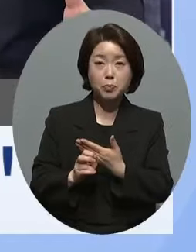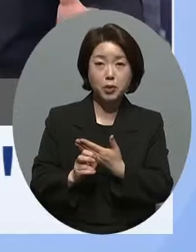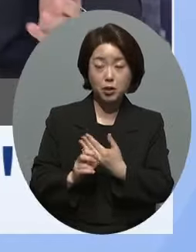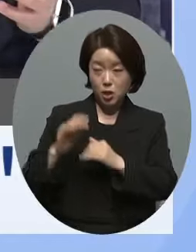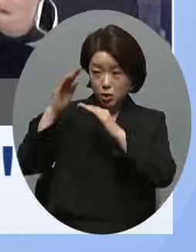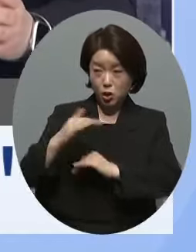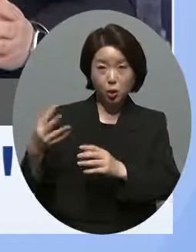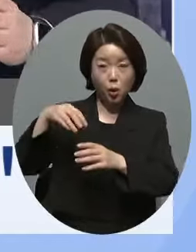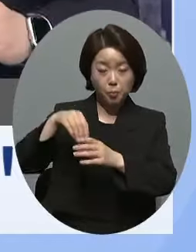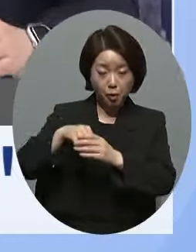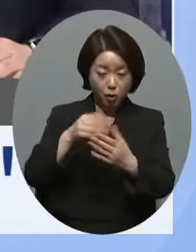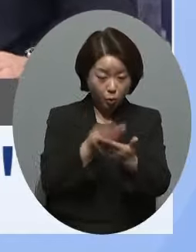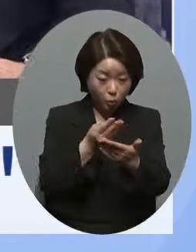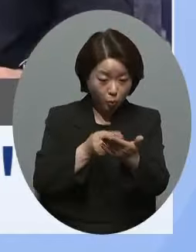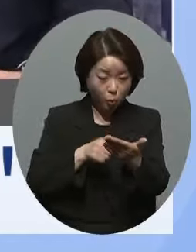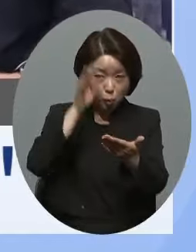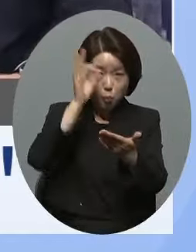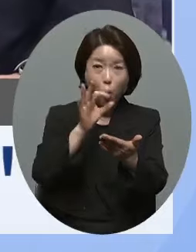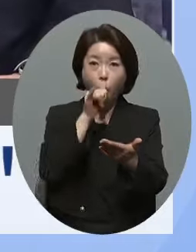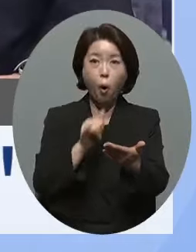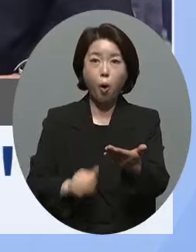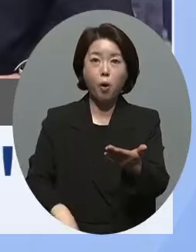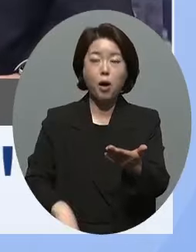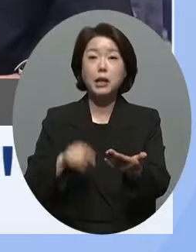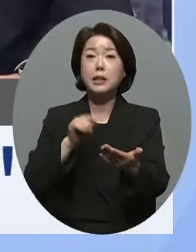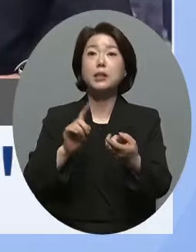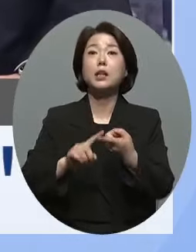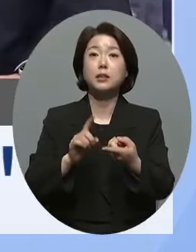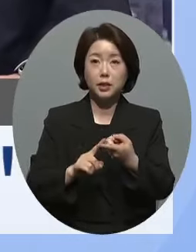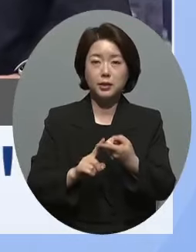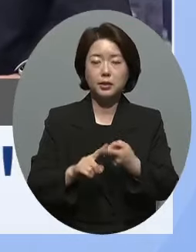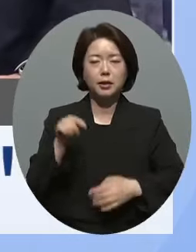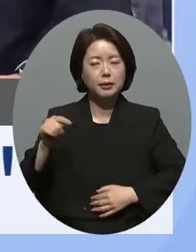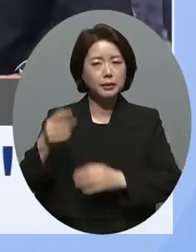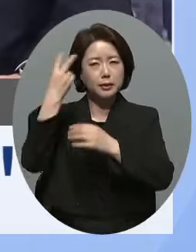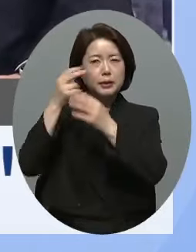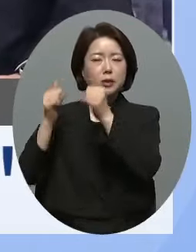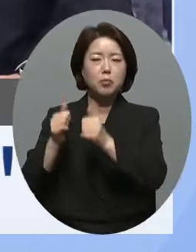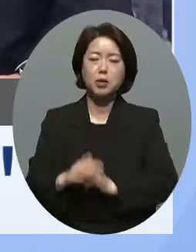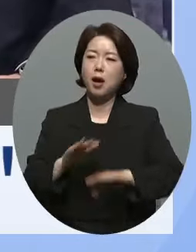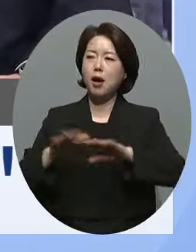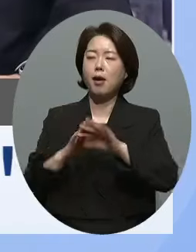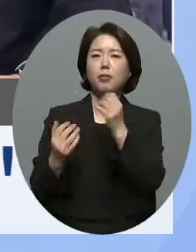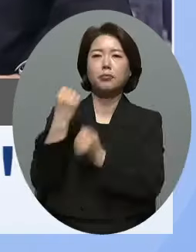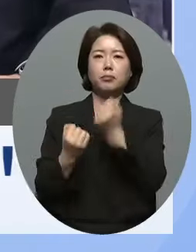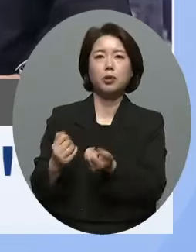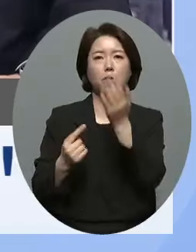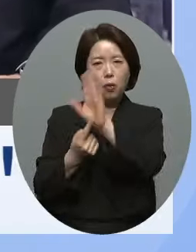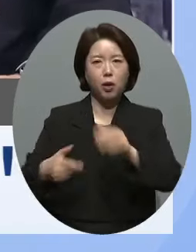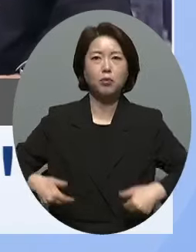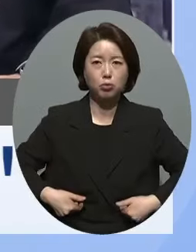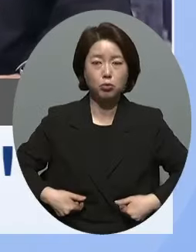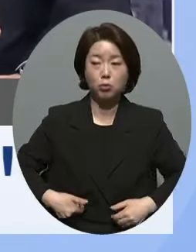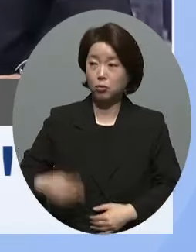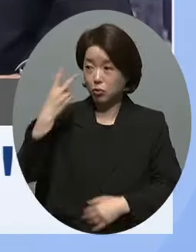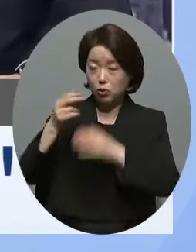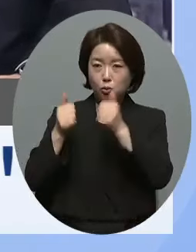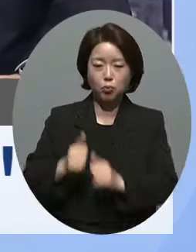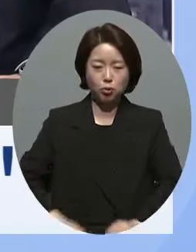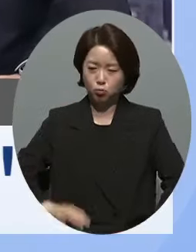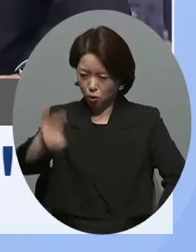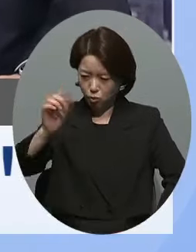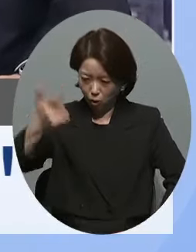계속해서 녹취록에 드러나고 있기 때문에 여기에 대해서는이 해당 검사가 해명을 해야 되는데이 검사는 지금 적극 부인을 하고 있고